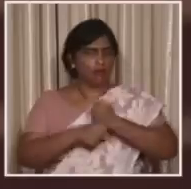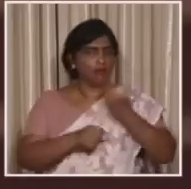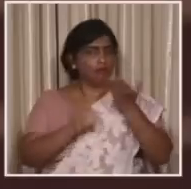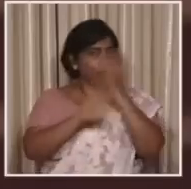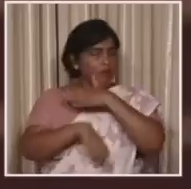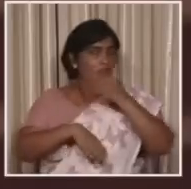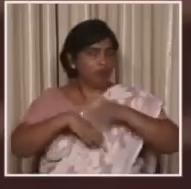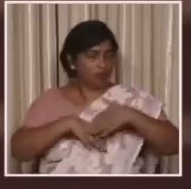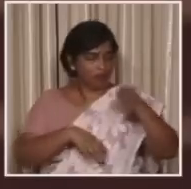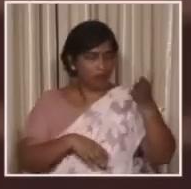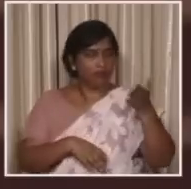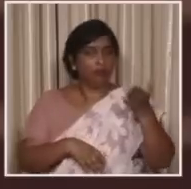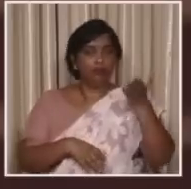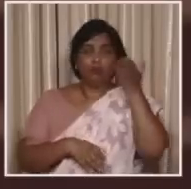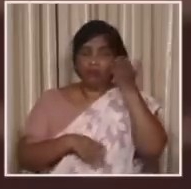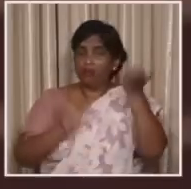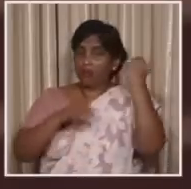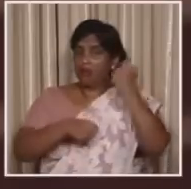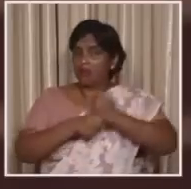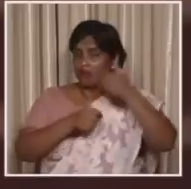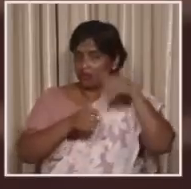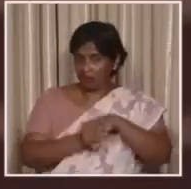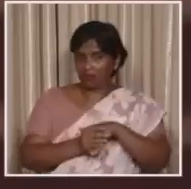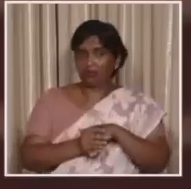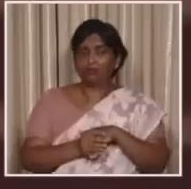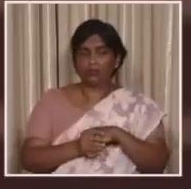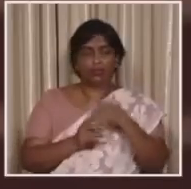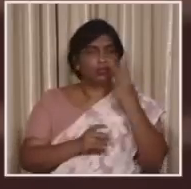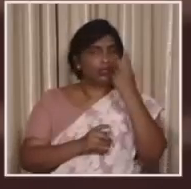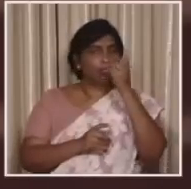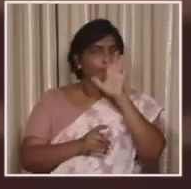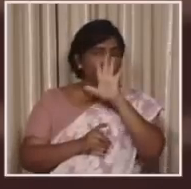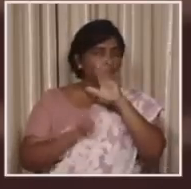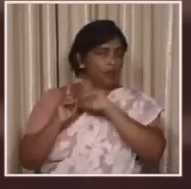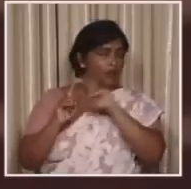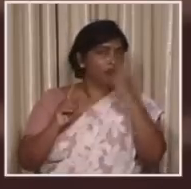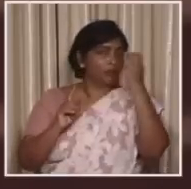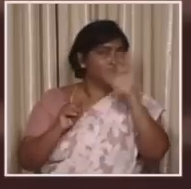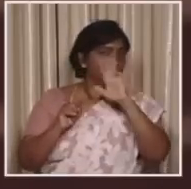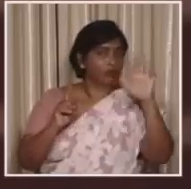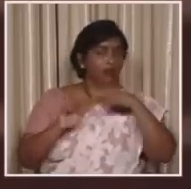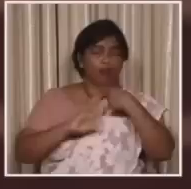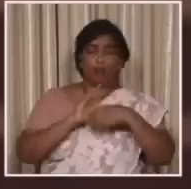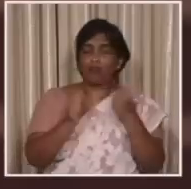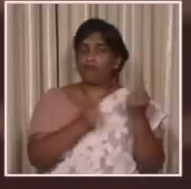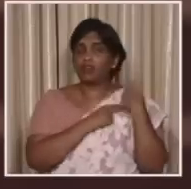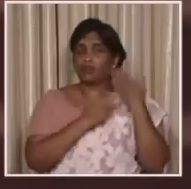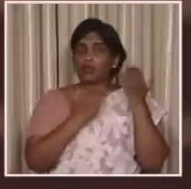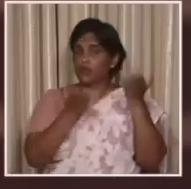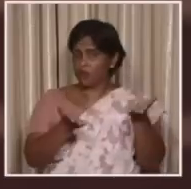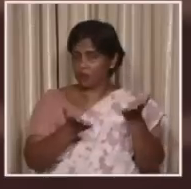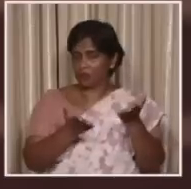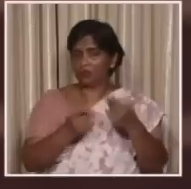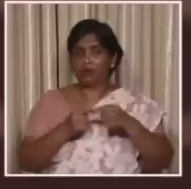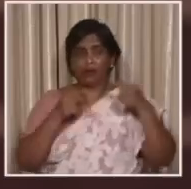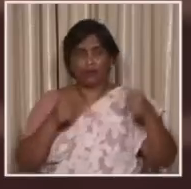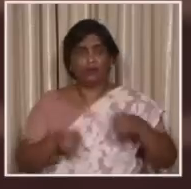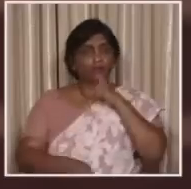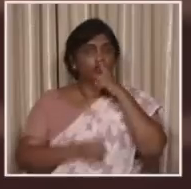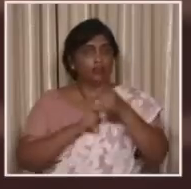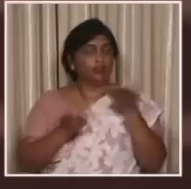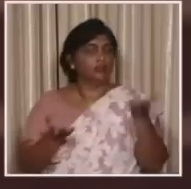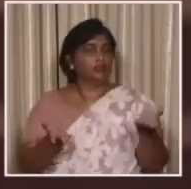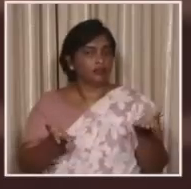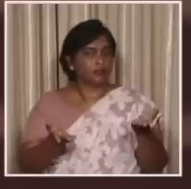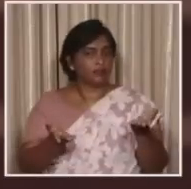කාලේ මේක උනේ. ඔබතුමාලා ආණ්ඩුවේ 2015 ඉඳන් 2019 ඉඳන් රට කෙරෙව්වේ ඕගොල්ලන්නේ. විපක්ෂය අද කතා කරන